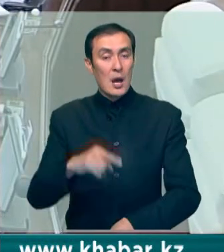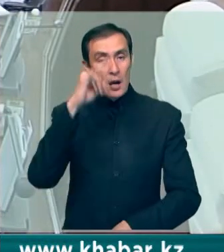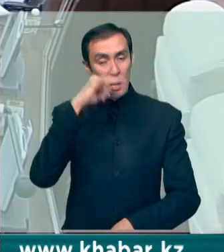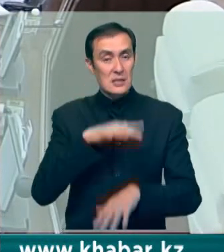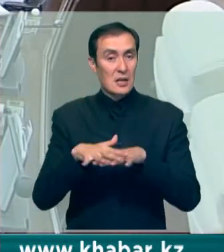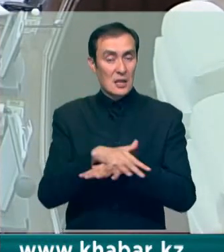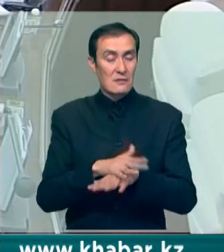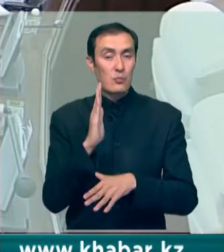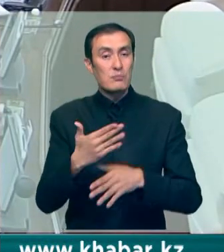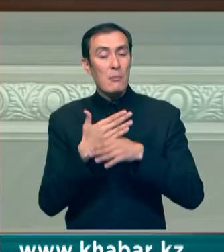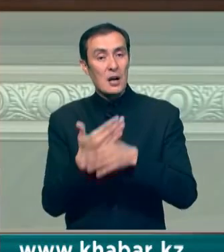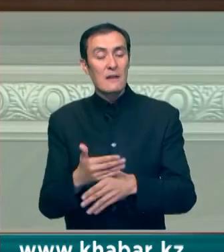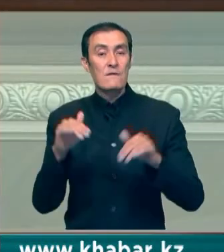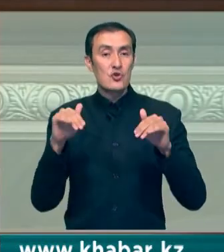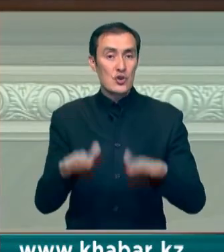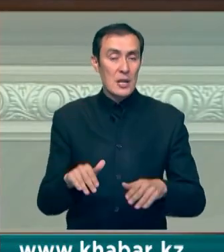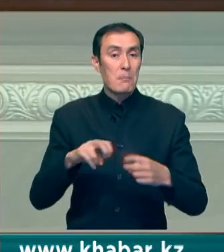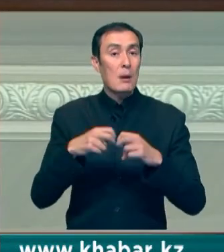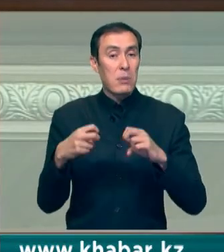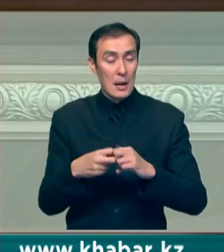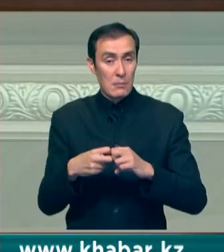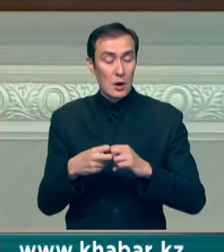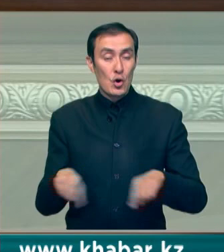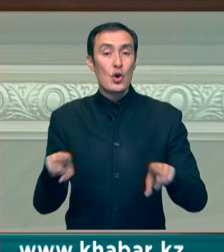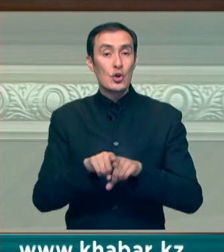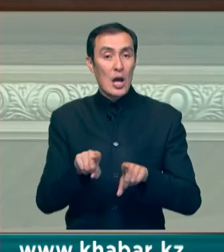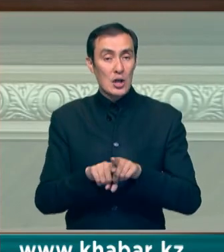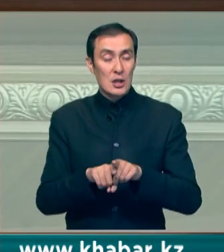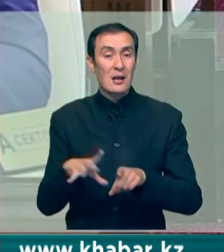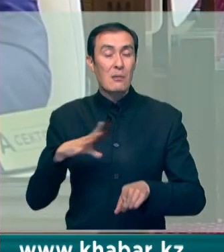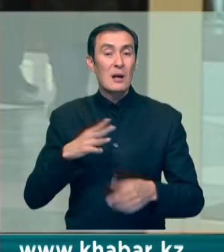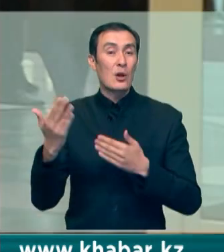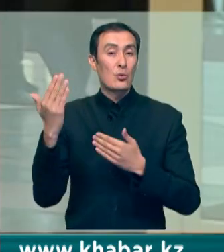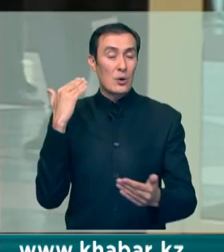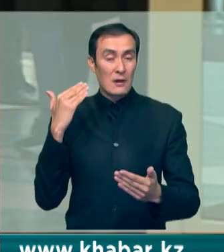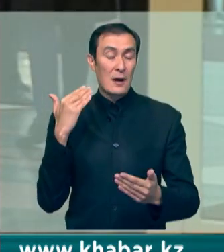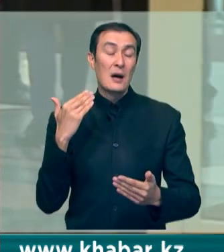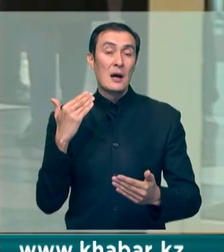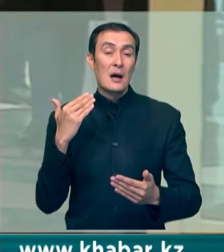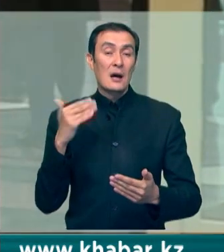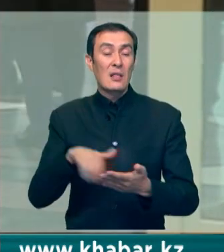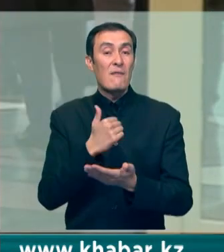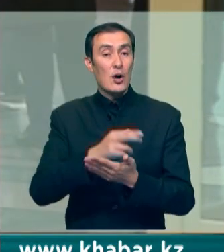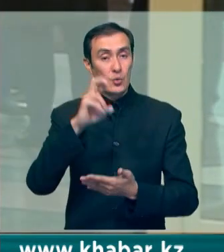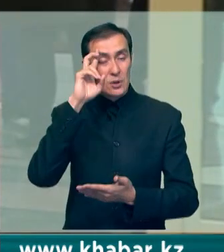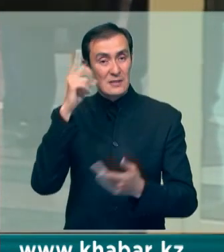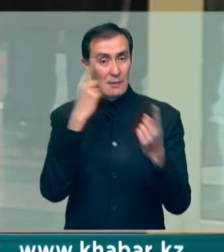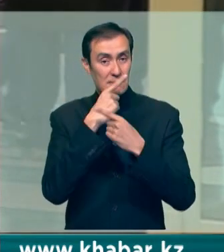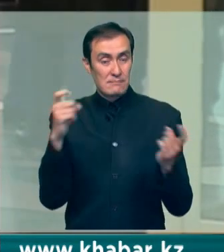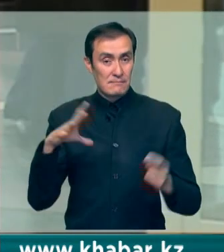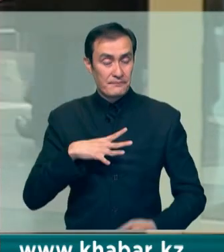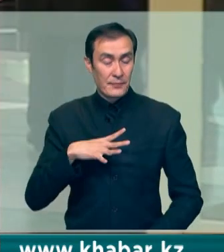и помогать им в решении проблем. Также, как и было до этого, как до этого глава государства